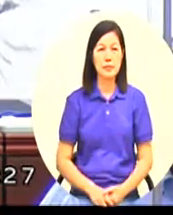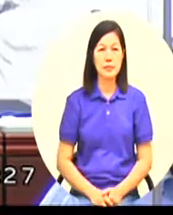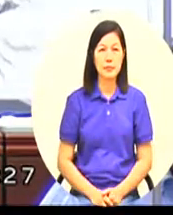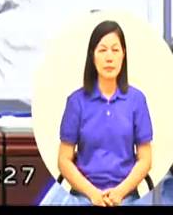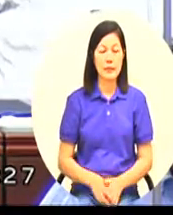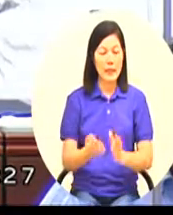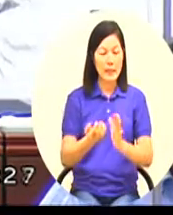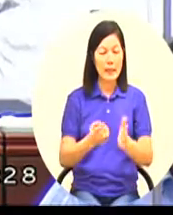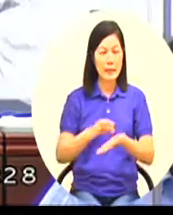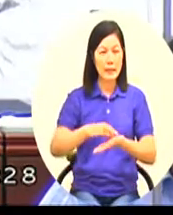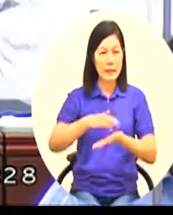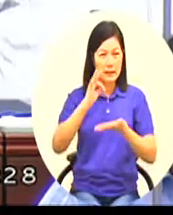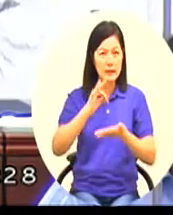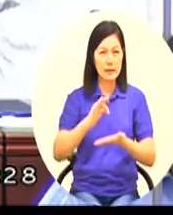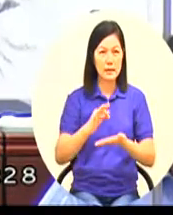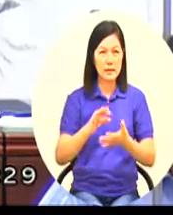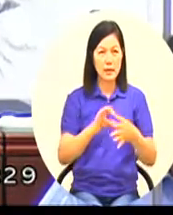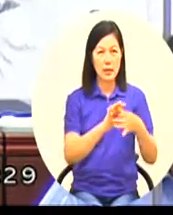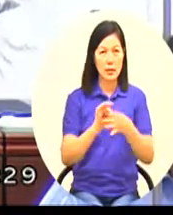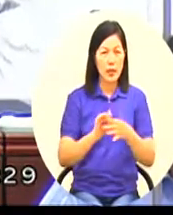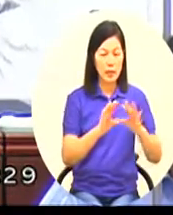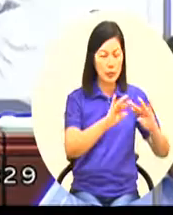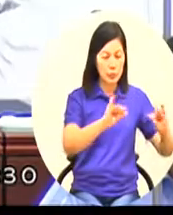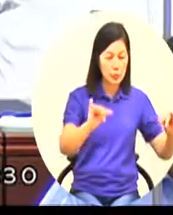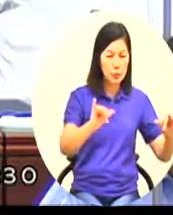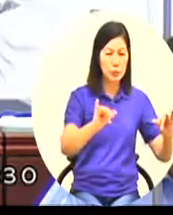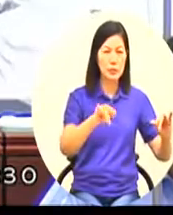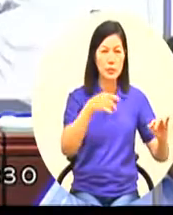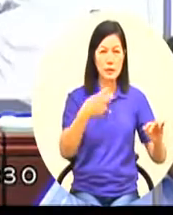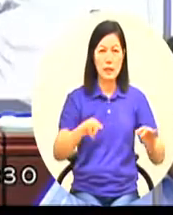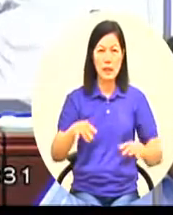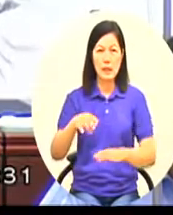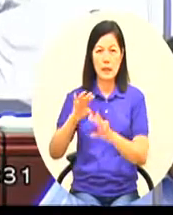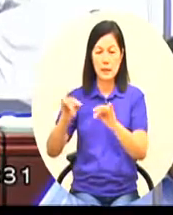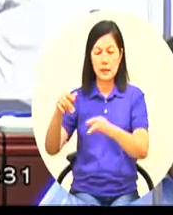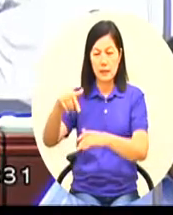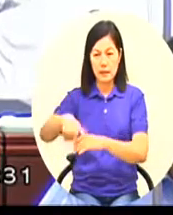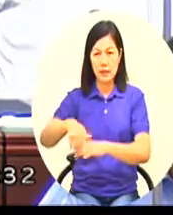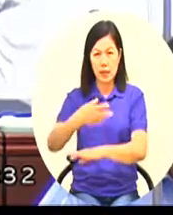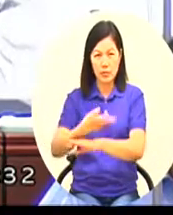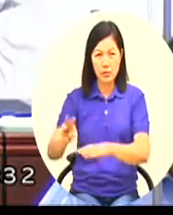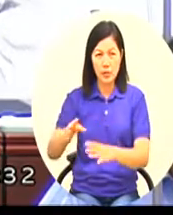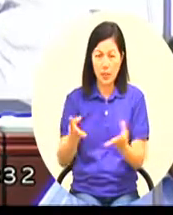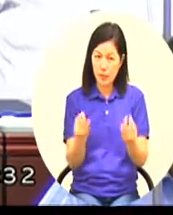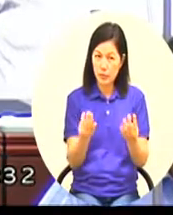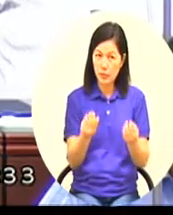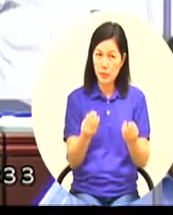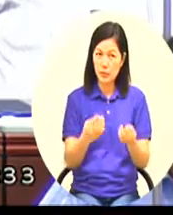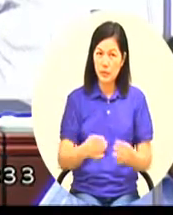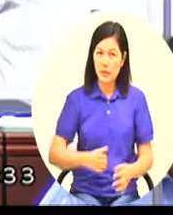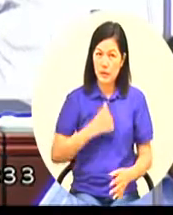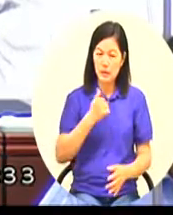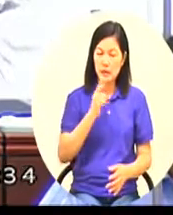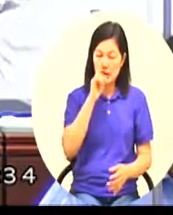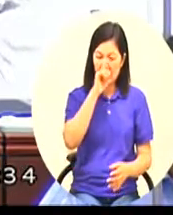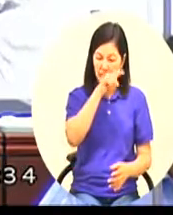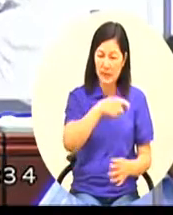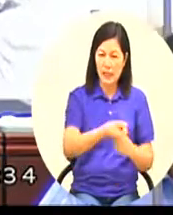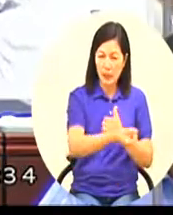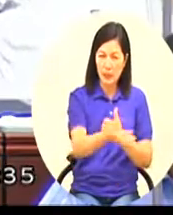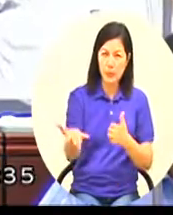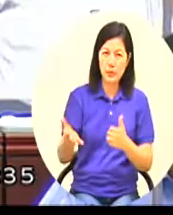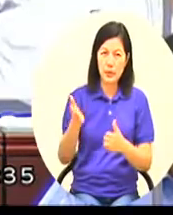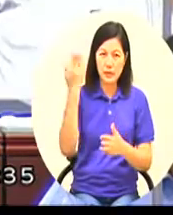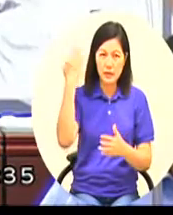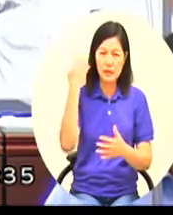刚所提到的这个有关于土壤跟地下水的这个数量哈，这个数量其实这些污染都是过去遗